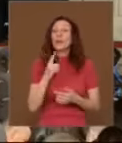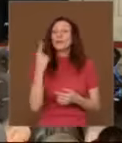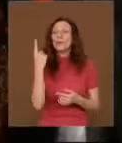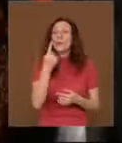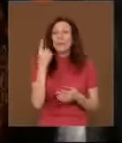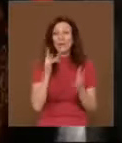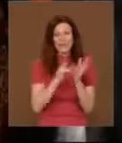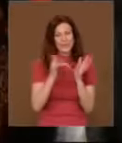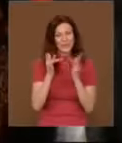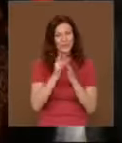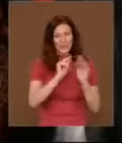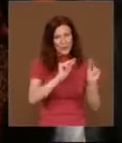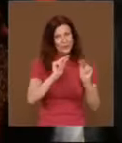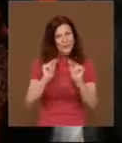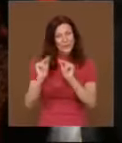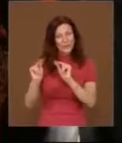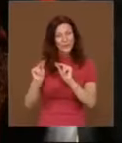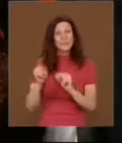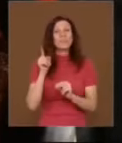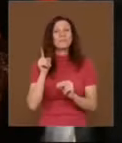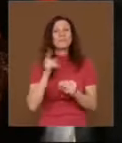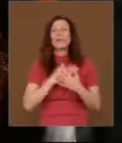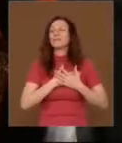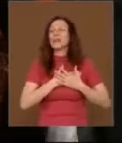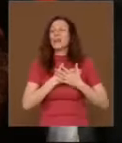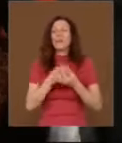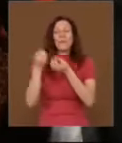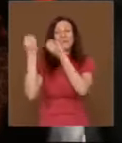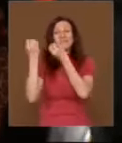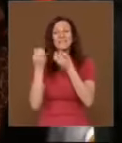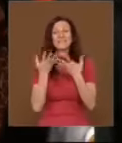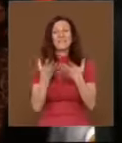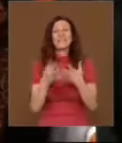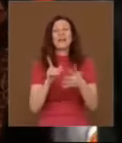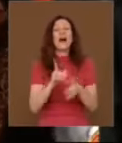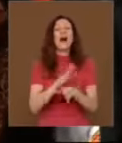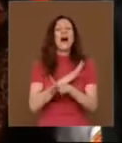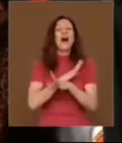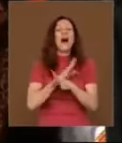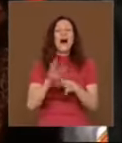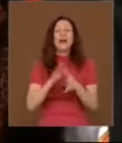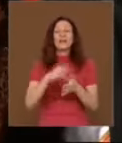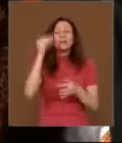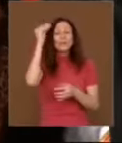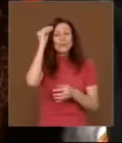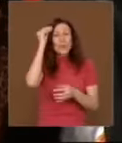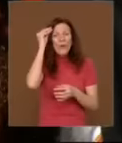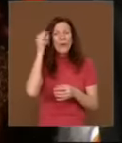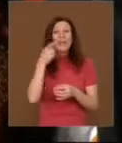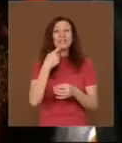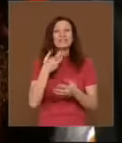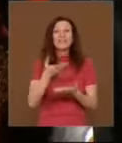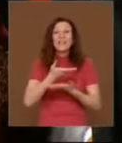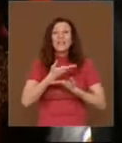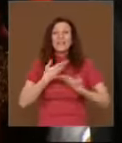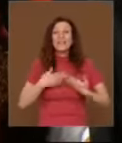научи. Тази любов Той ни завеща като неотменим белег за принадлежността ни към